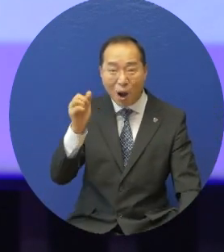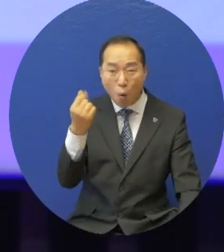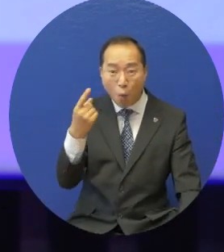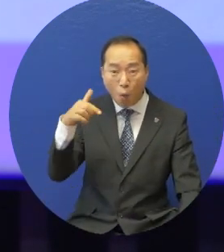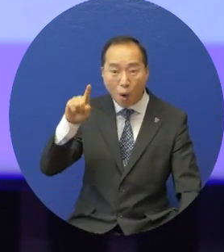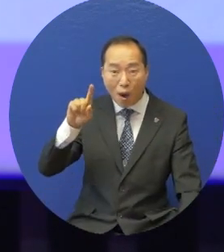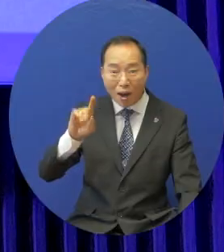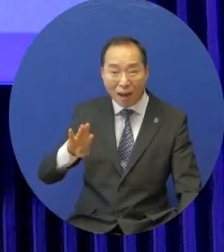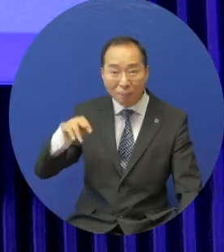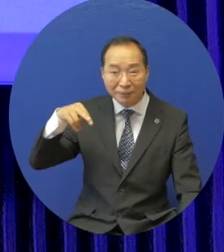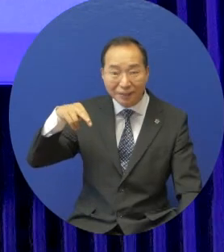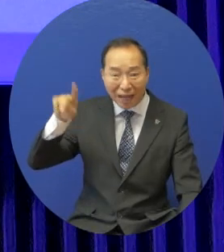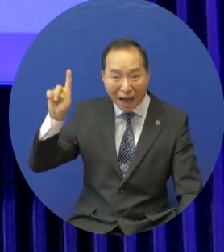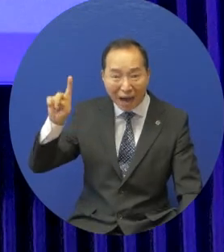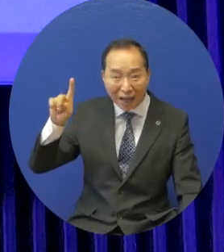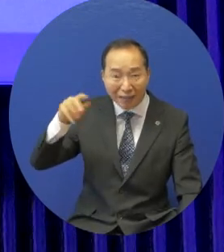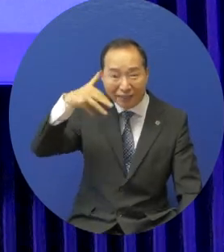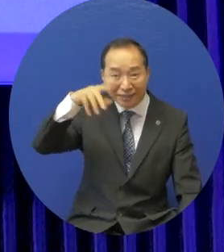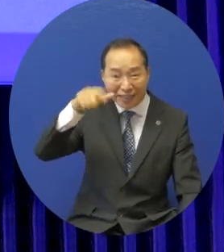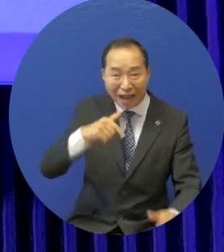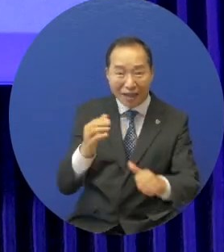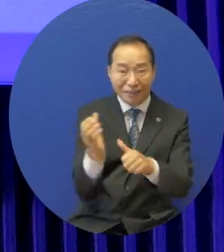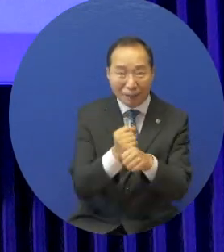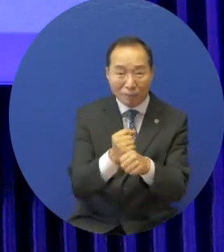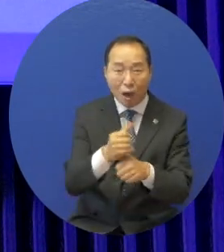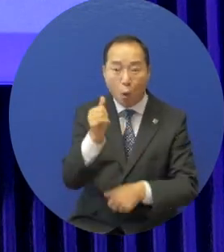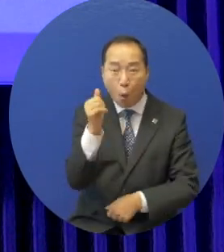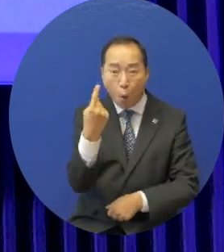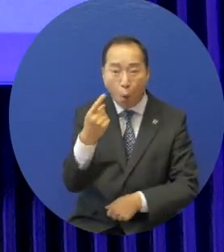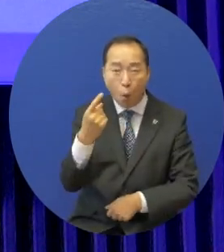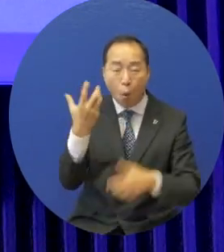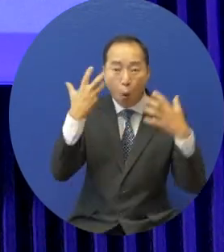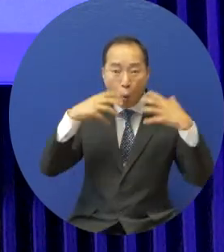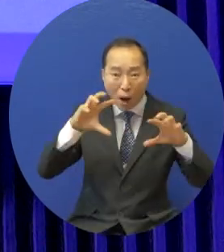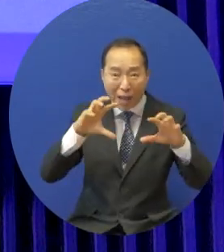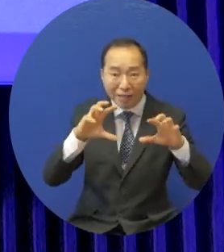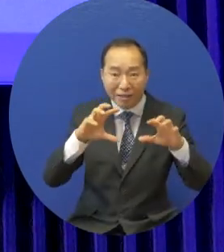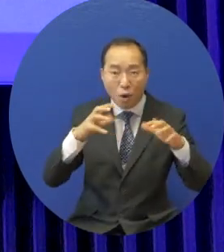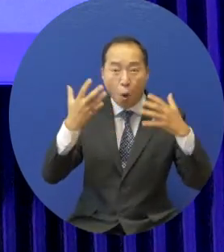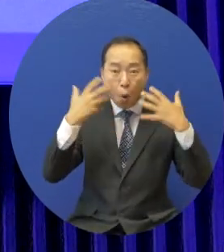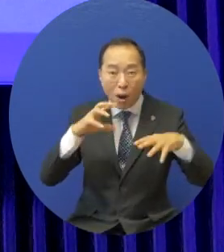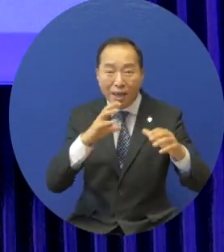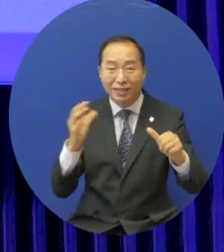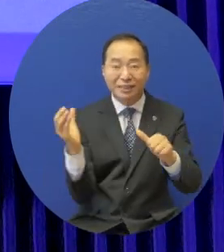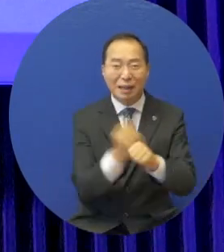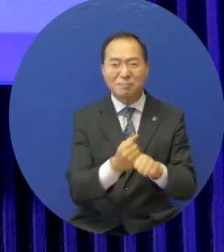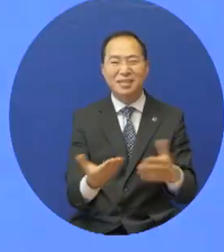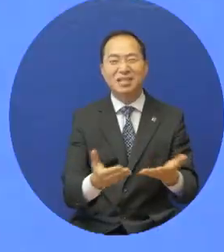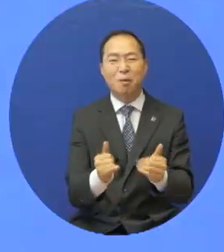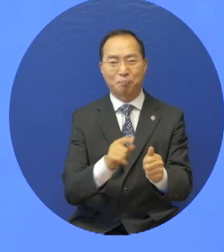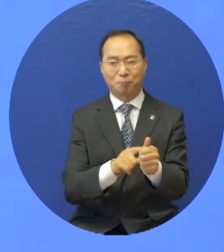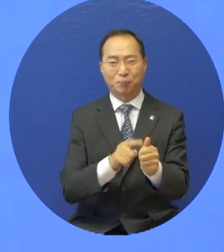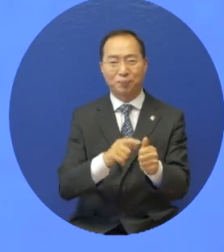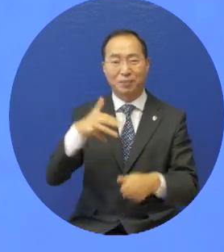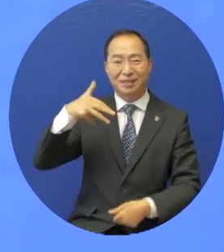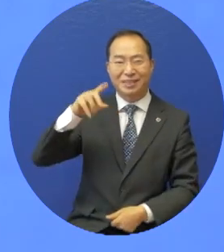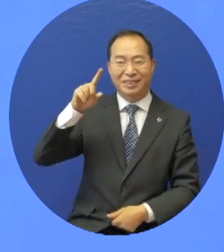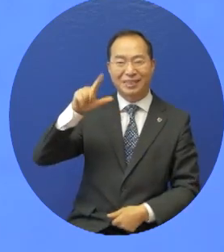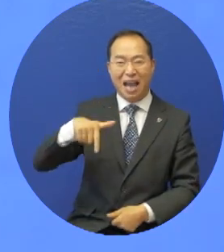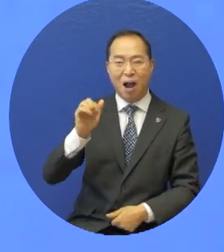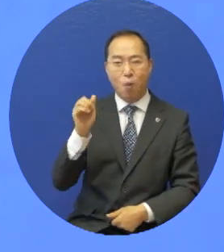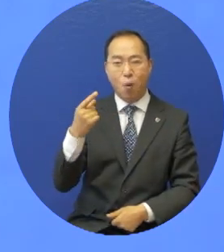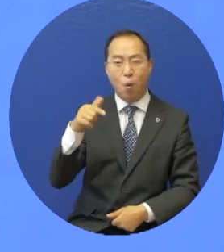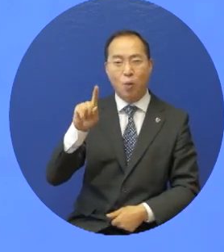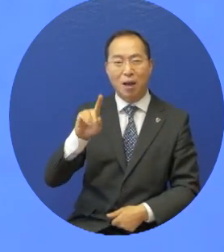하는 직업입니다. 착 잡을 착이죠. 호랑이죠. 그러니까 호랑이를 잡는 직업입니다. 놀랍게도